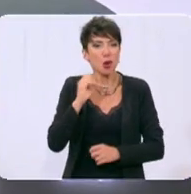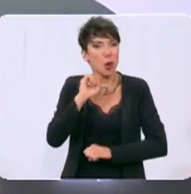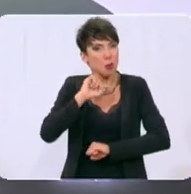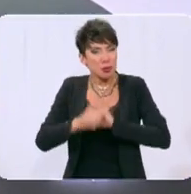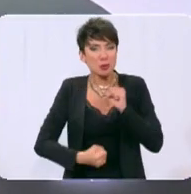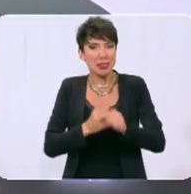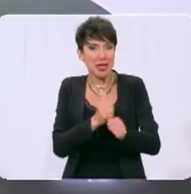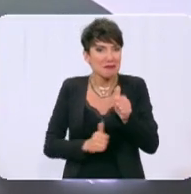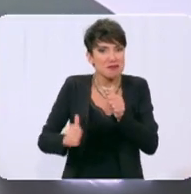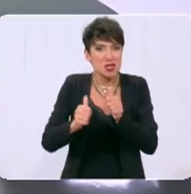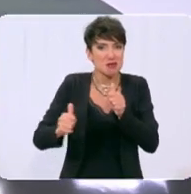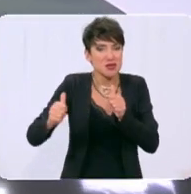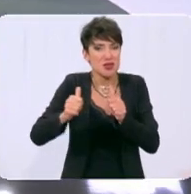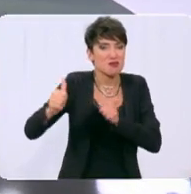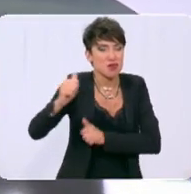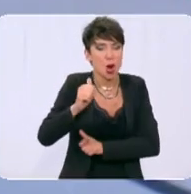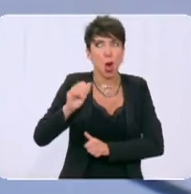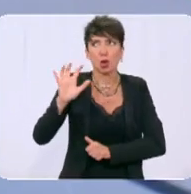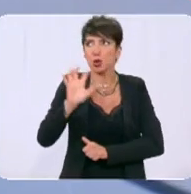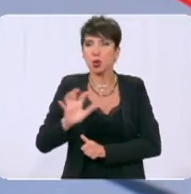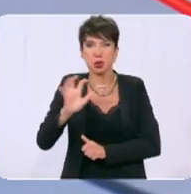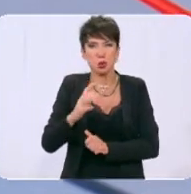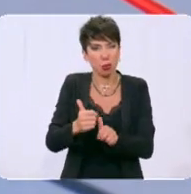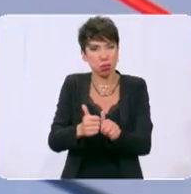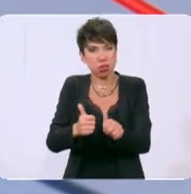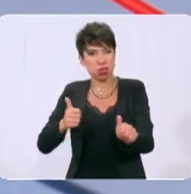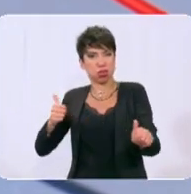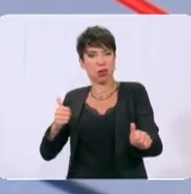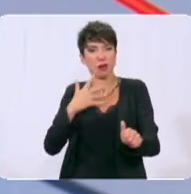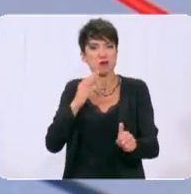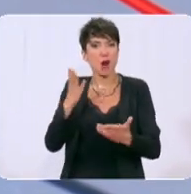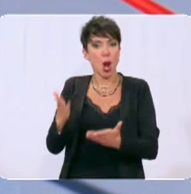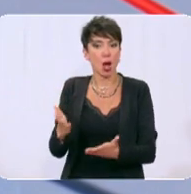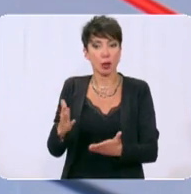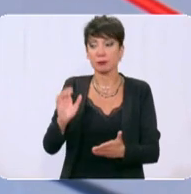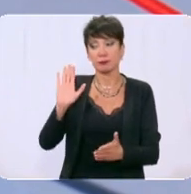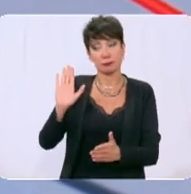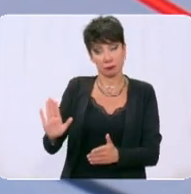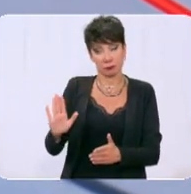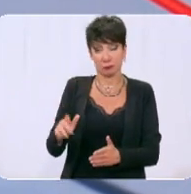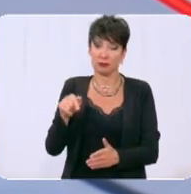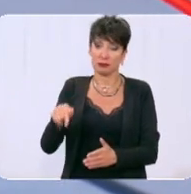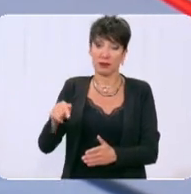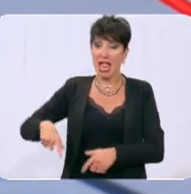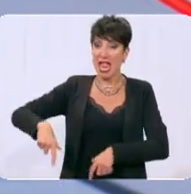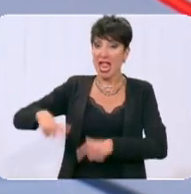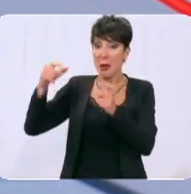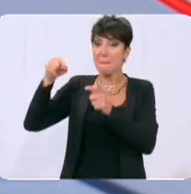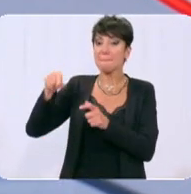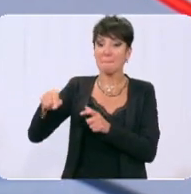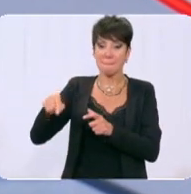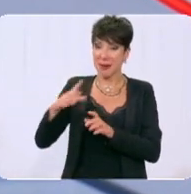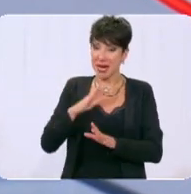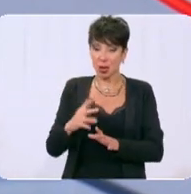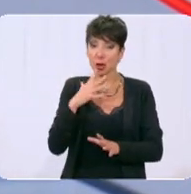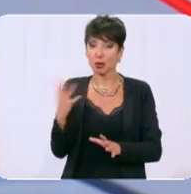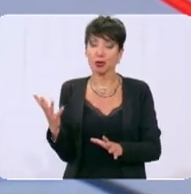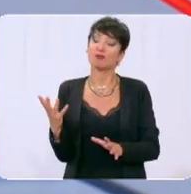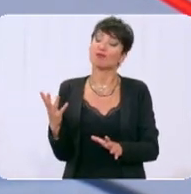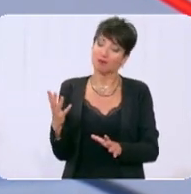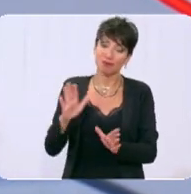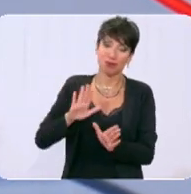να αναπτύξουμε. Γιατί έχει μείνει πίσω? Η Ηλία έμεινε, όπως και άλλες περιοχές της χώρας, mm-hmm. έξω από την στρατηγική τουριστικής